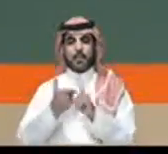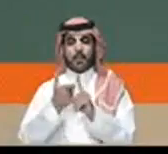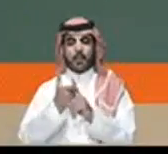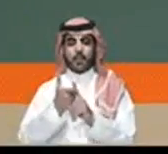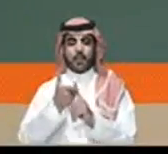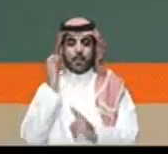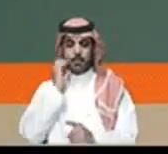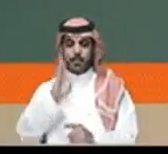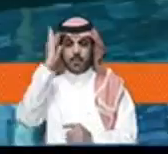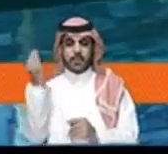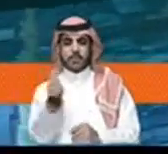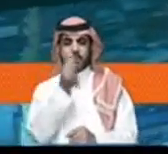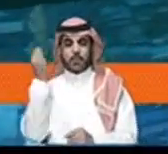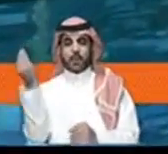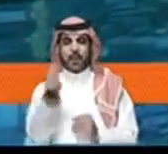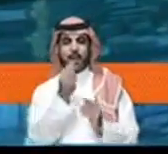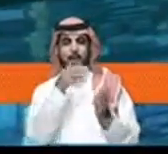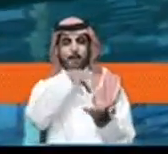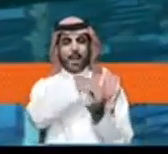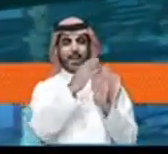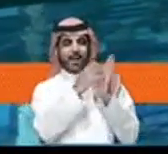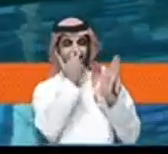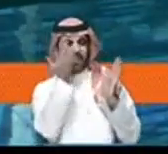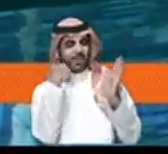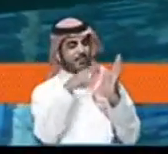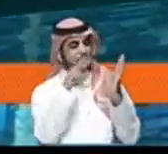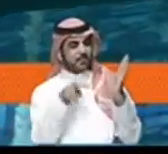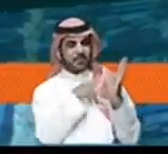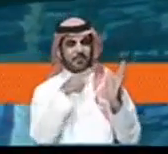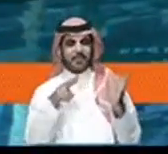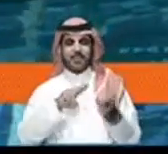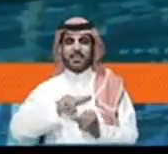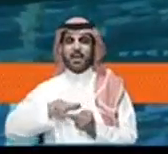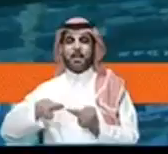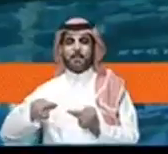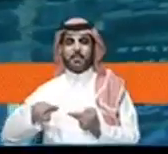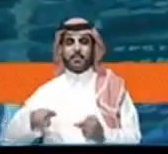وسمو ولي العهد يزور متحف ظاهره شيء للسلام